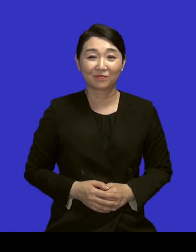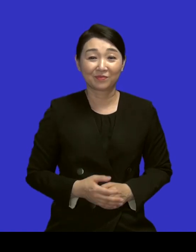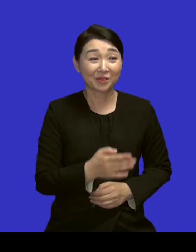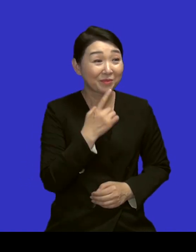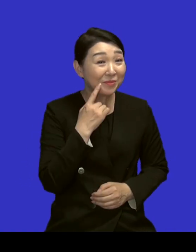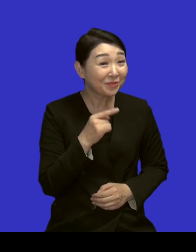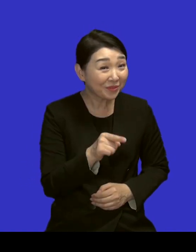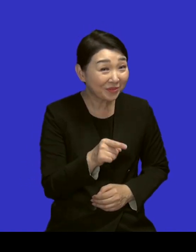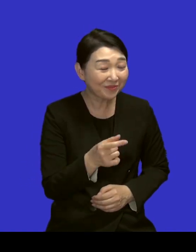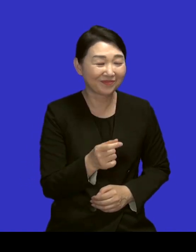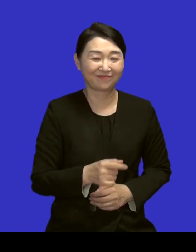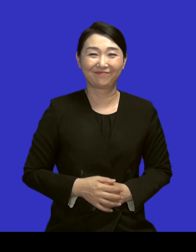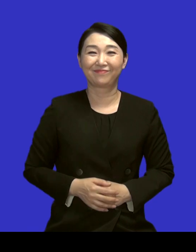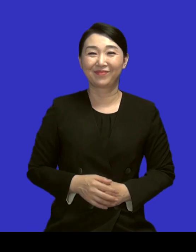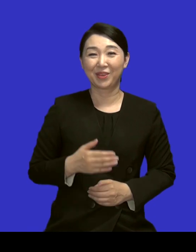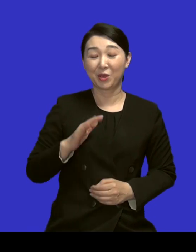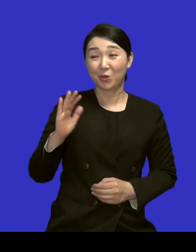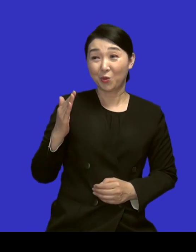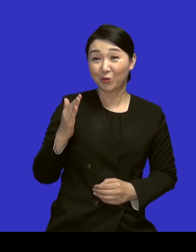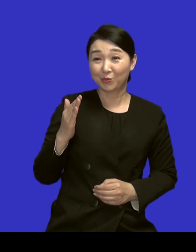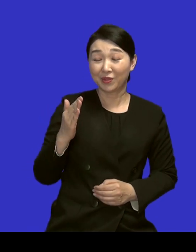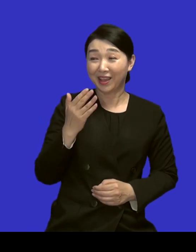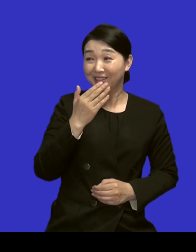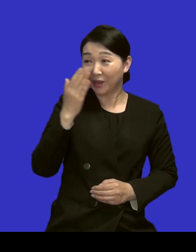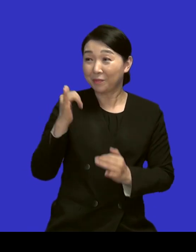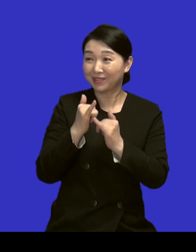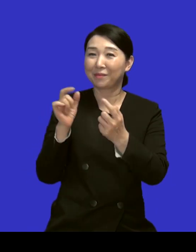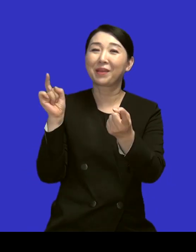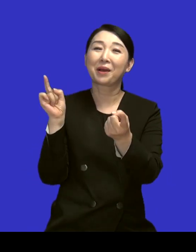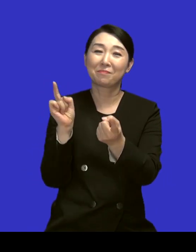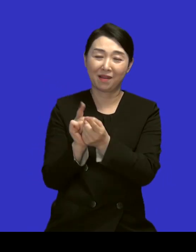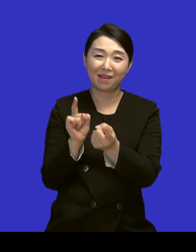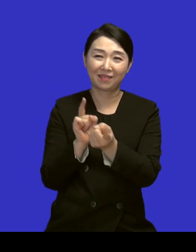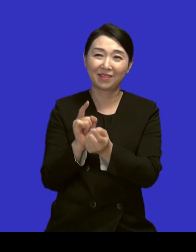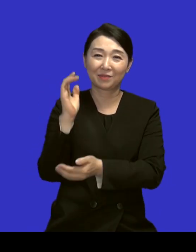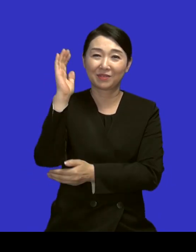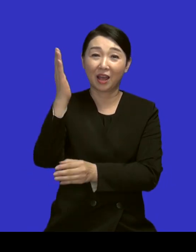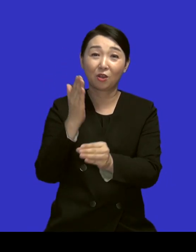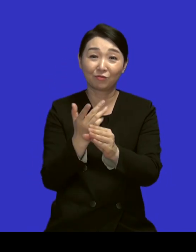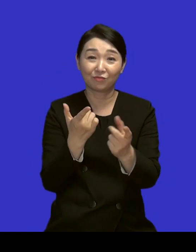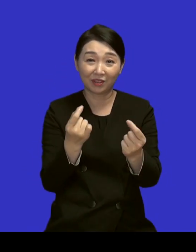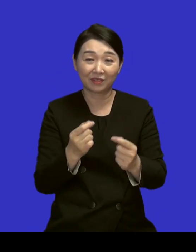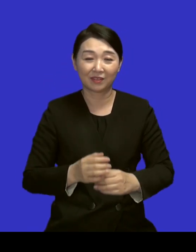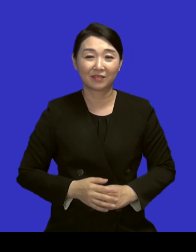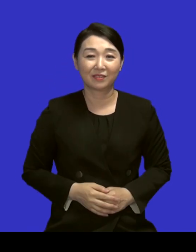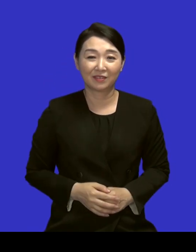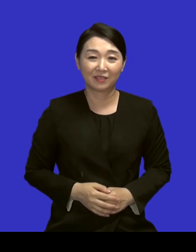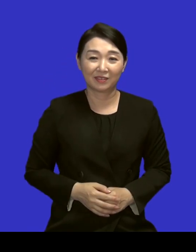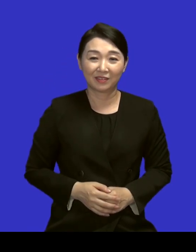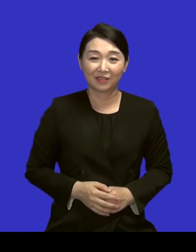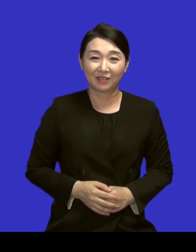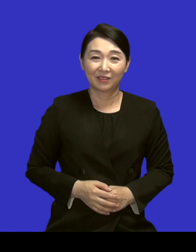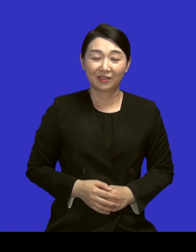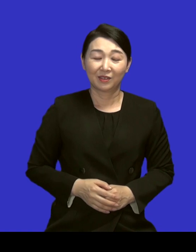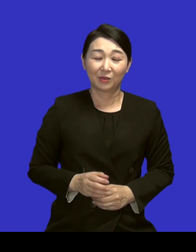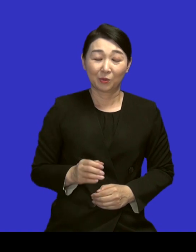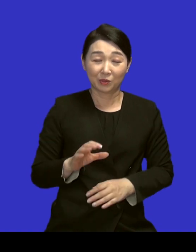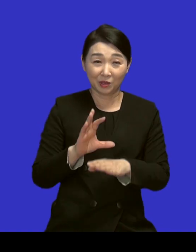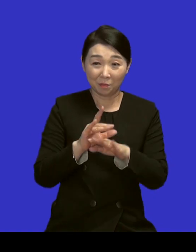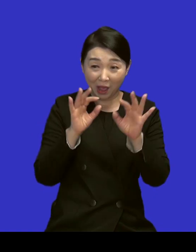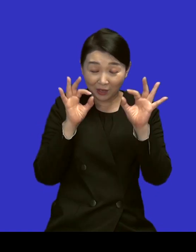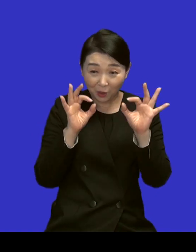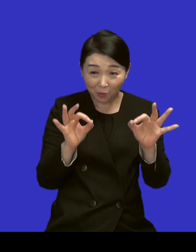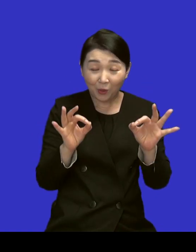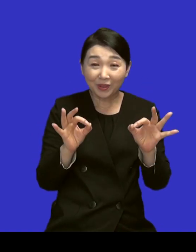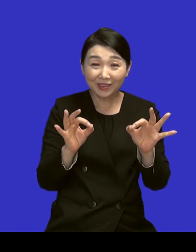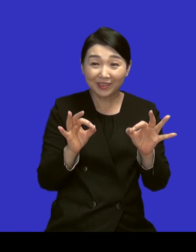맞게 예. 요즘에 맞게 생각하시네. 와. 이 방송 보실 좀 연세 있으신 우리 교회 지도자분들께 말씀을 드리자면